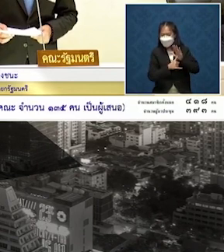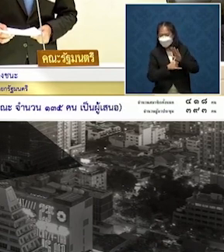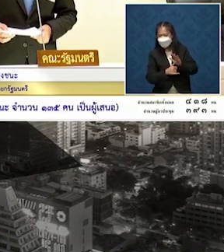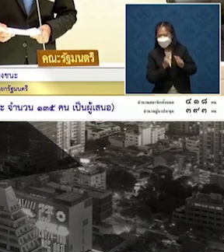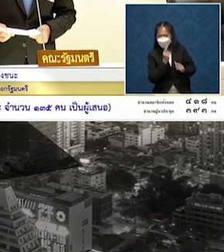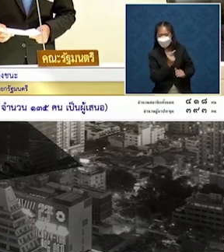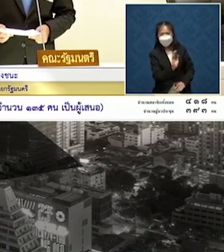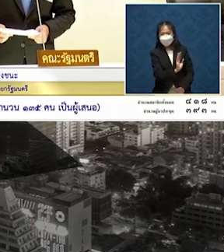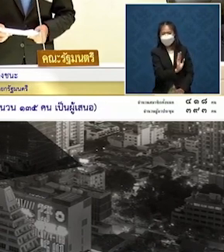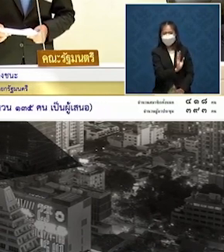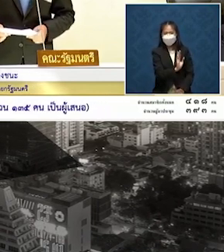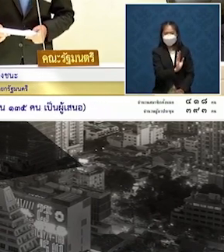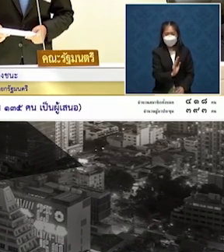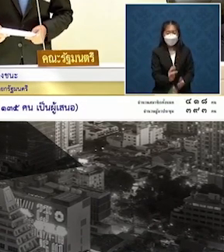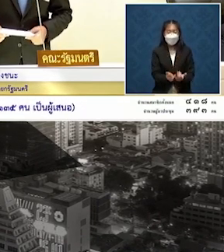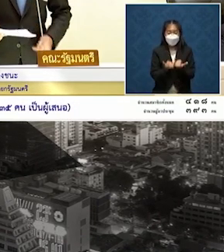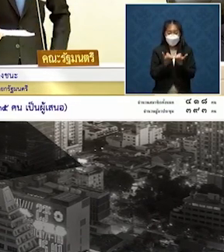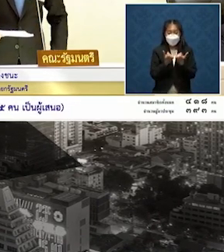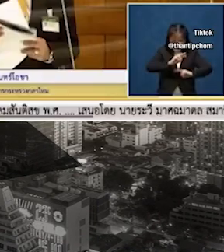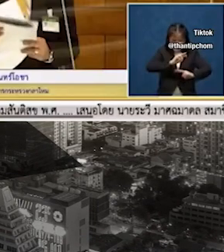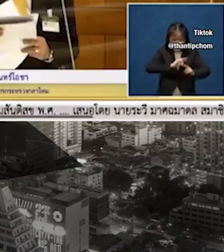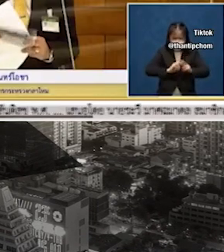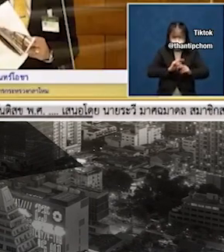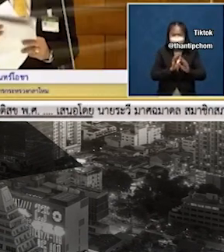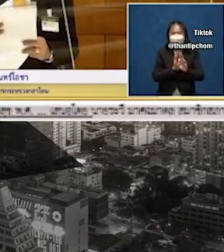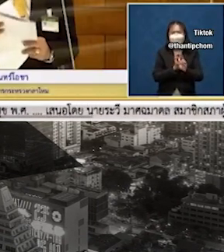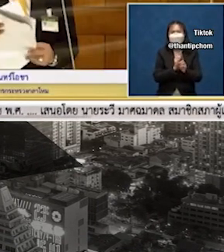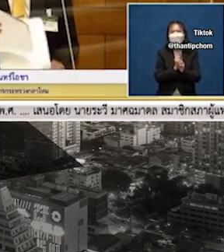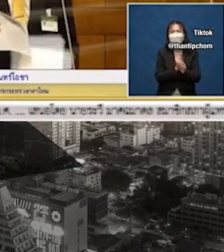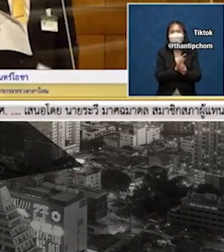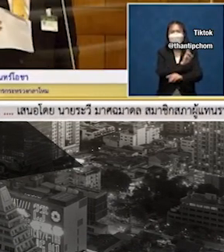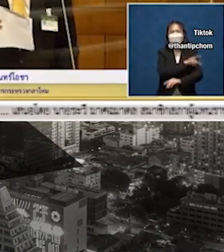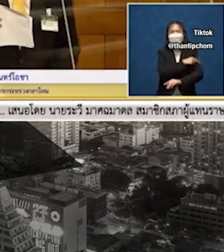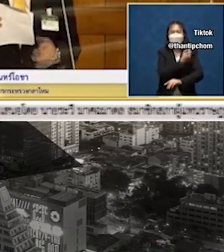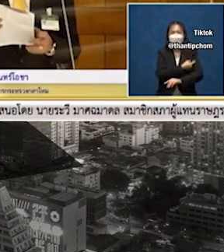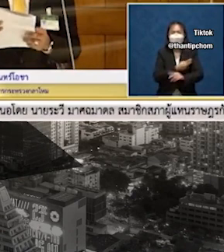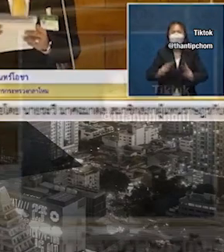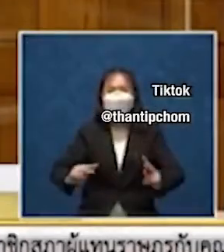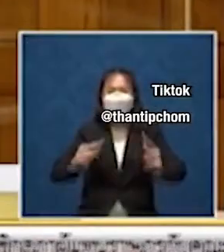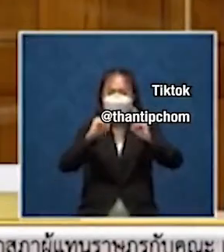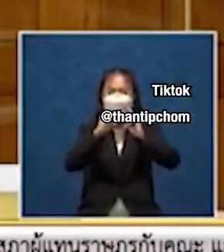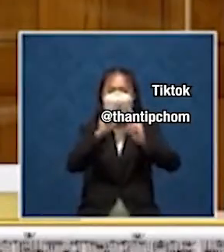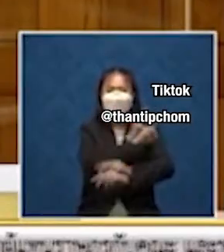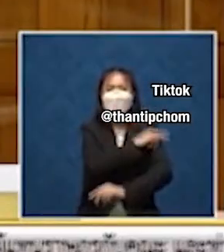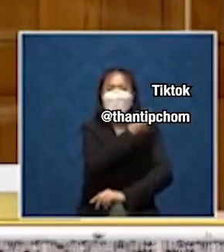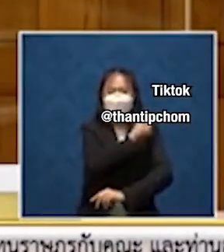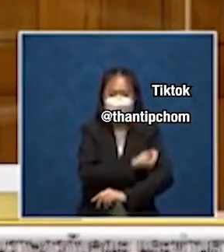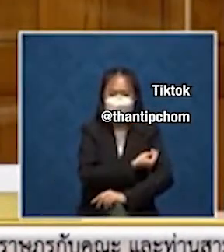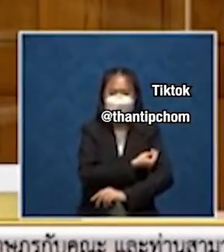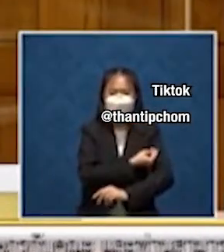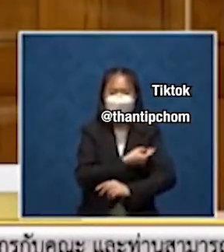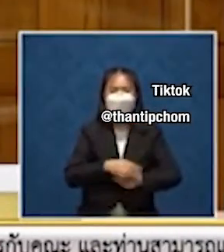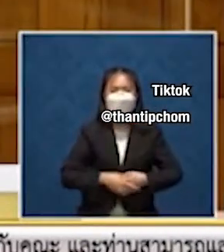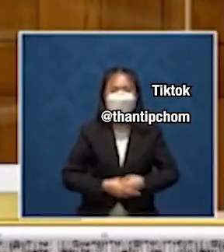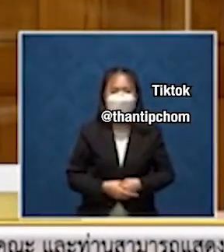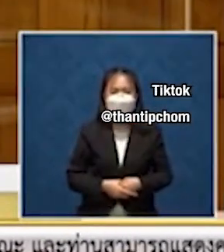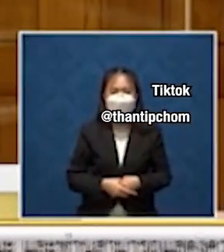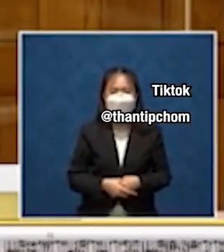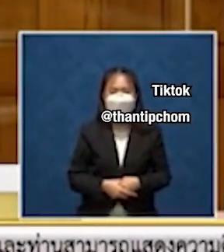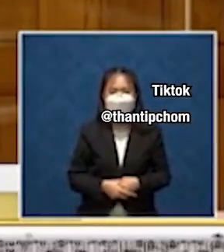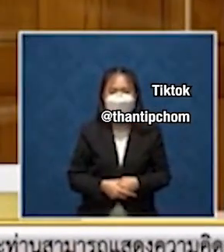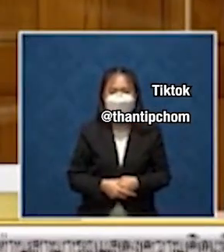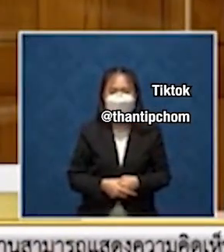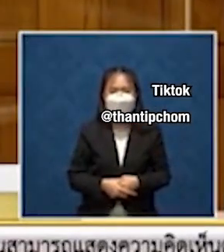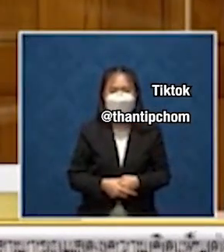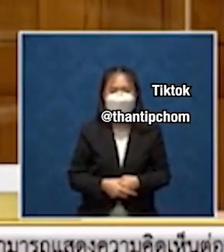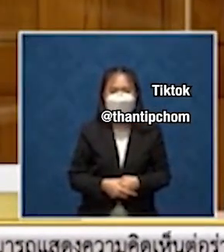ครับไปดูบรรยากาศช่วงที่นายกนี่ชี้แจงนะแล้วก็ชี้แจงนี่ข้อมูลเยอะมากใช่ไหมจนกระทั่งบาง